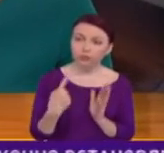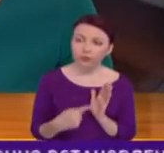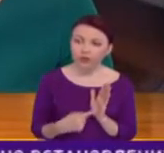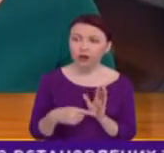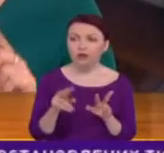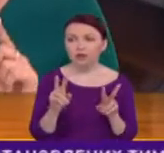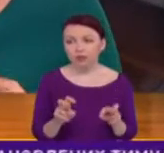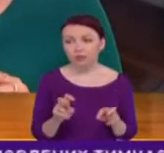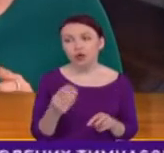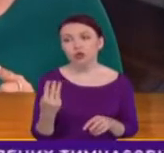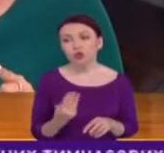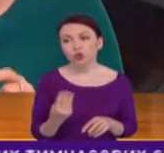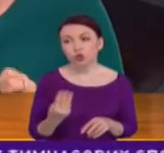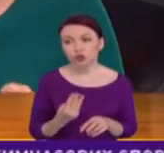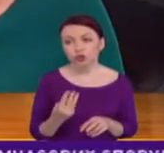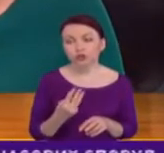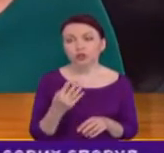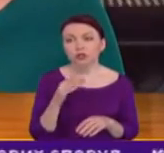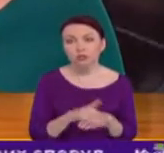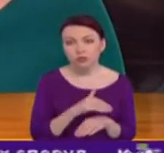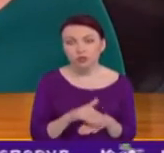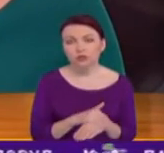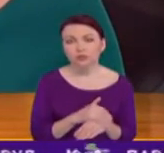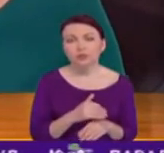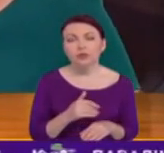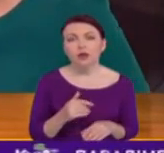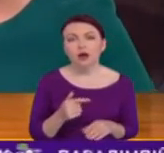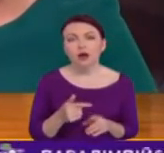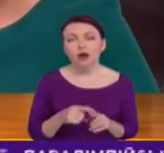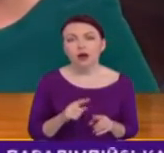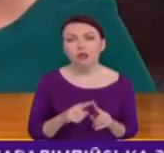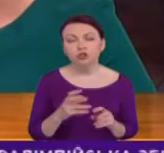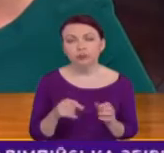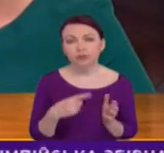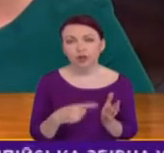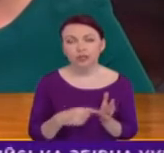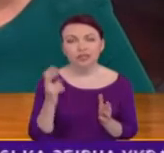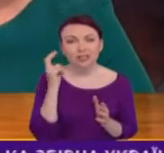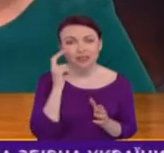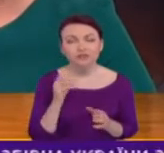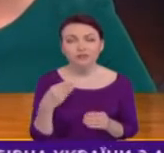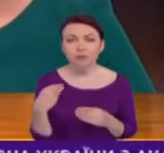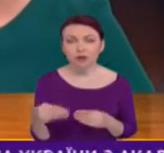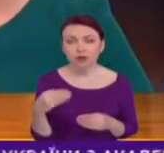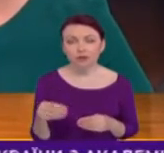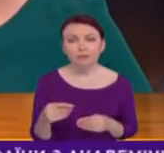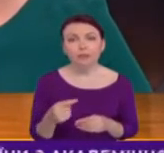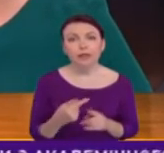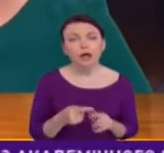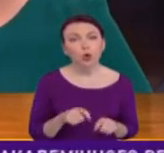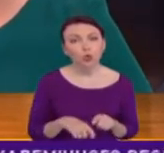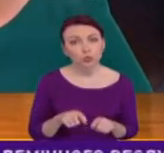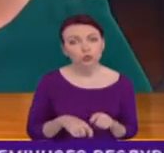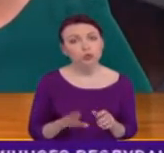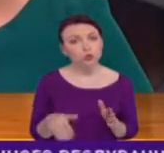тематики транспорту, прямо зараз нам телефонуйте і ставте їх. Пане Сергію, ще питання з приводу «Київ-смарт-карт». От ви зазначили, що кондуктори, вони